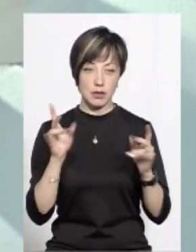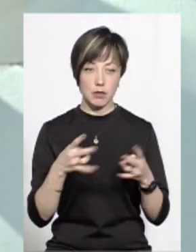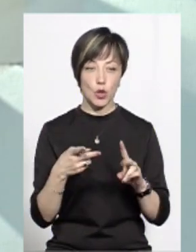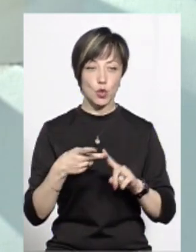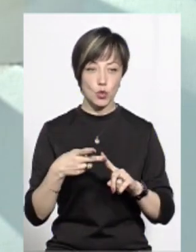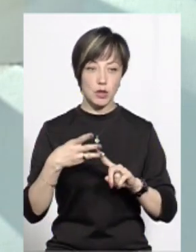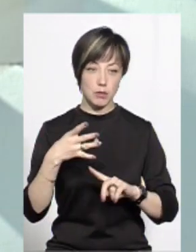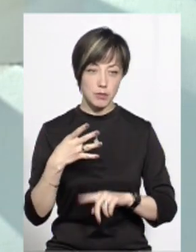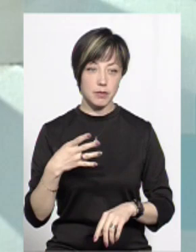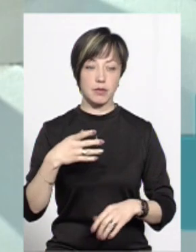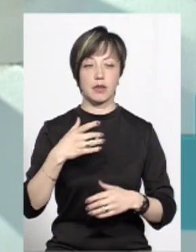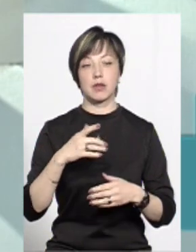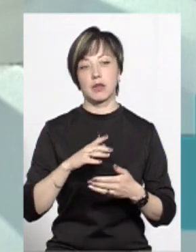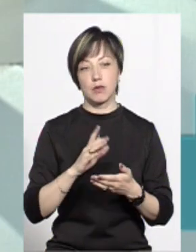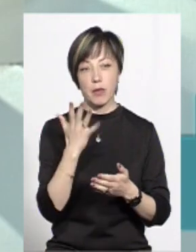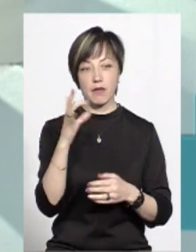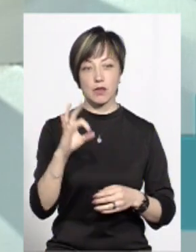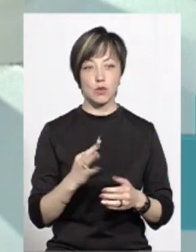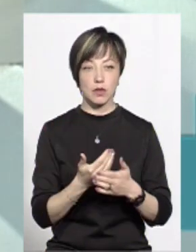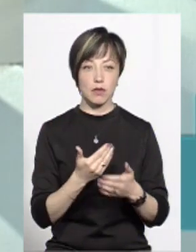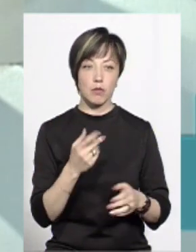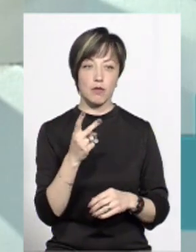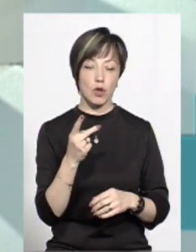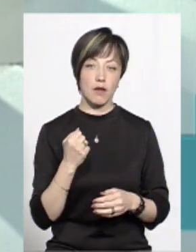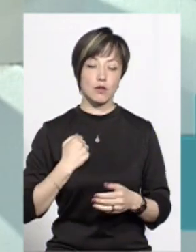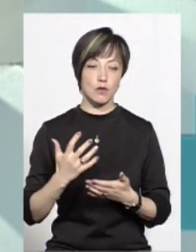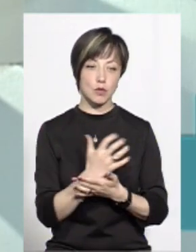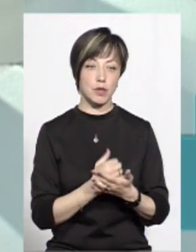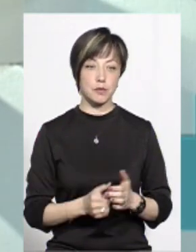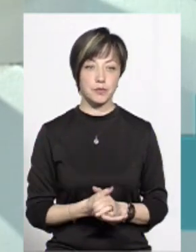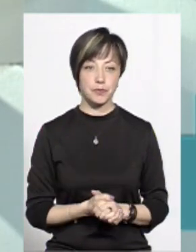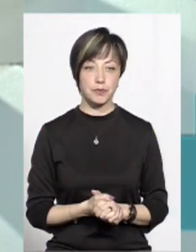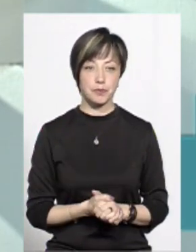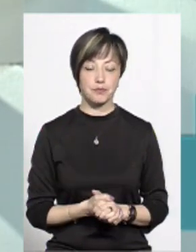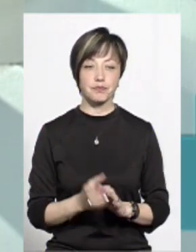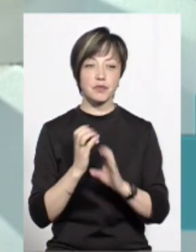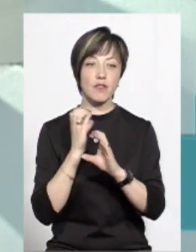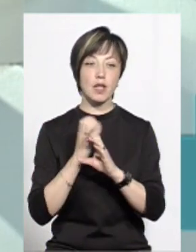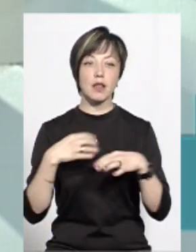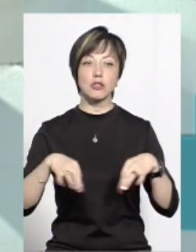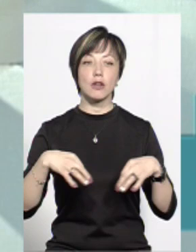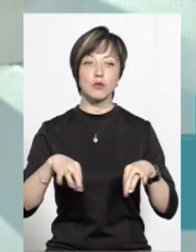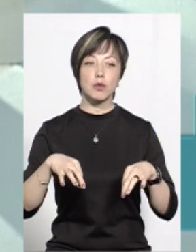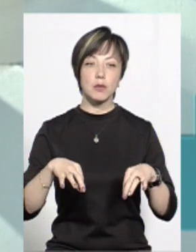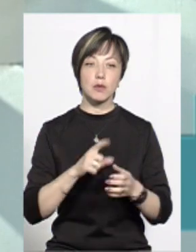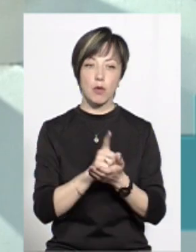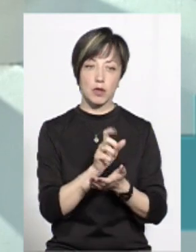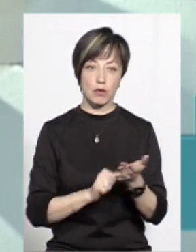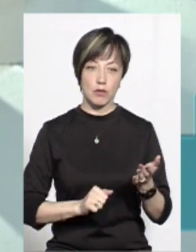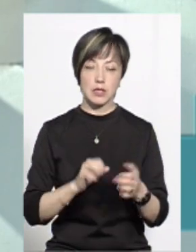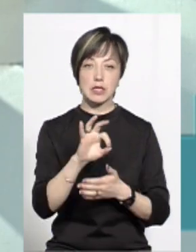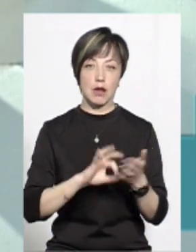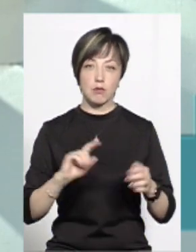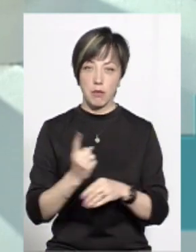Так. Другі і всі наступні автомобілі йдуть за ставкою 5% плюс 1,5% військовий збір. Вантажні автомобілі підлягають